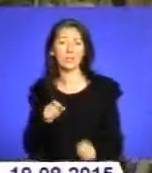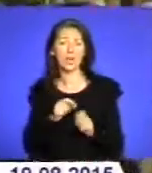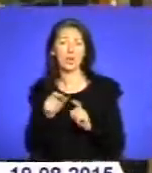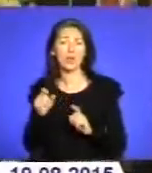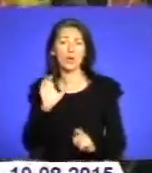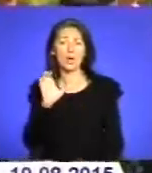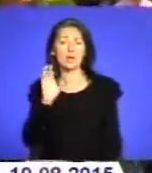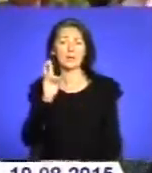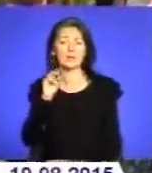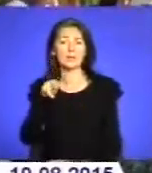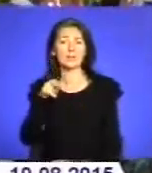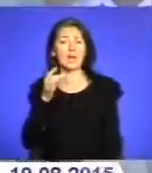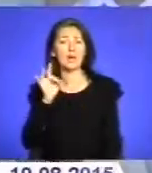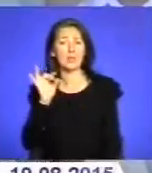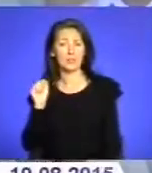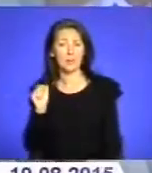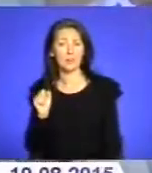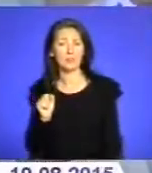стрільців. Сьогодні